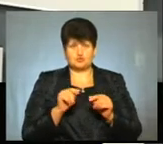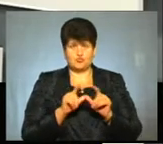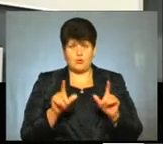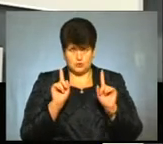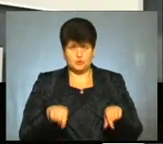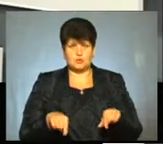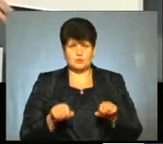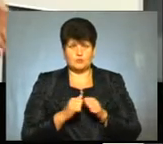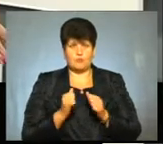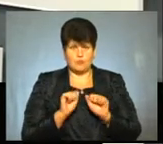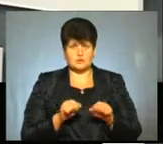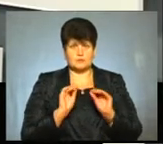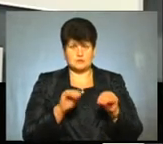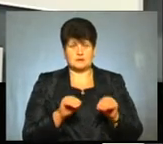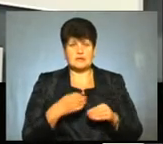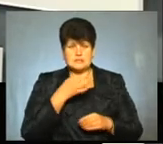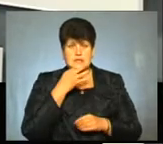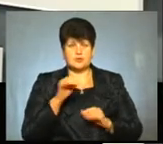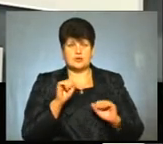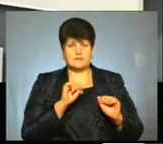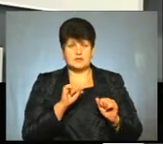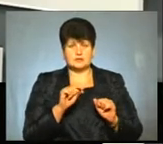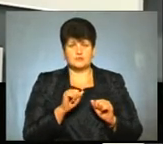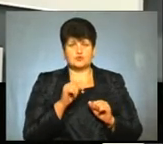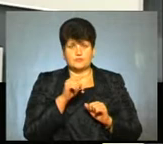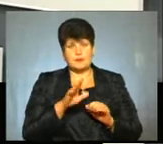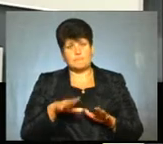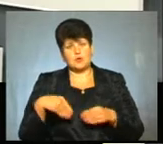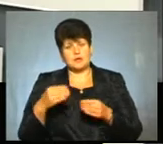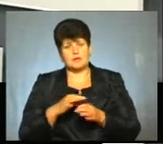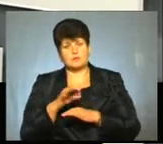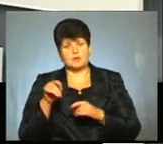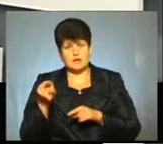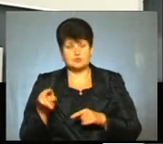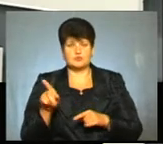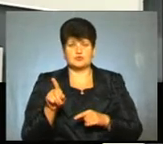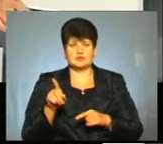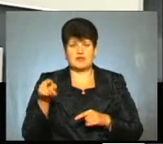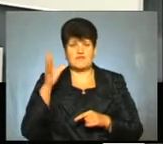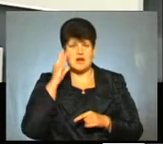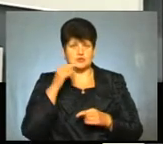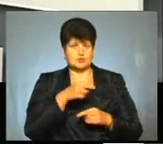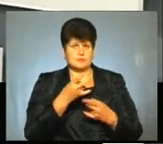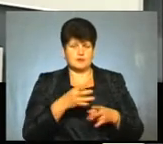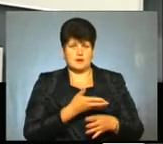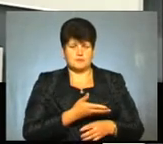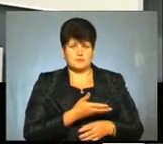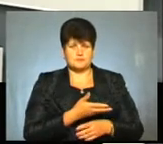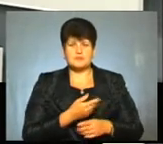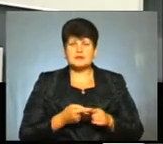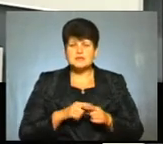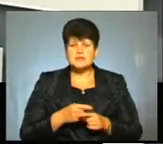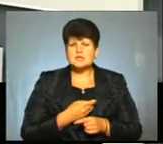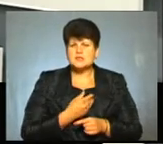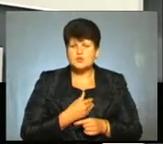що, школи теж можна біля школи облаштовувати? То я скажу керівництву своєму закладу, що вони подали проєкт, тому що таке враження, що їм це не потрібно. Тобто